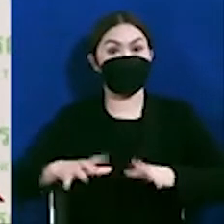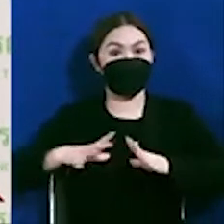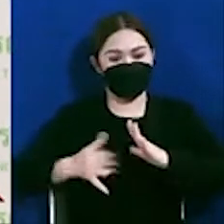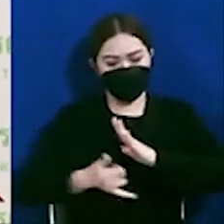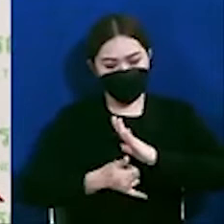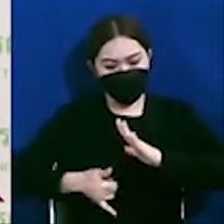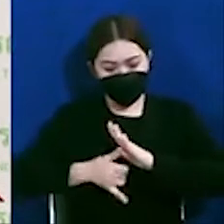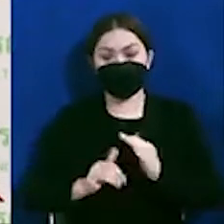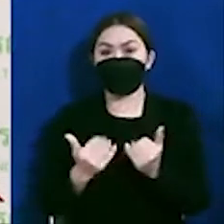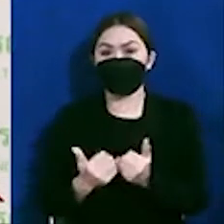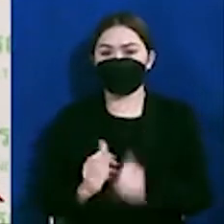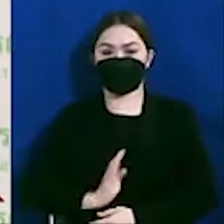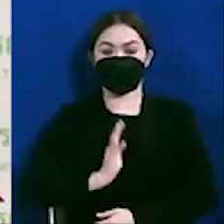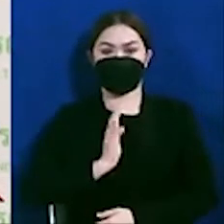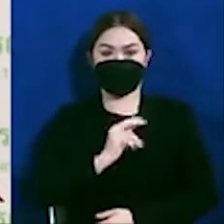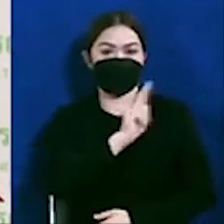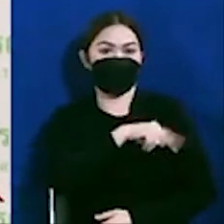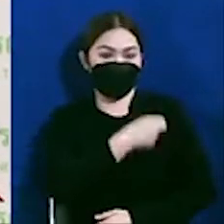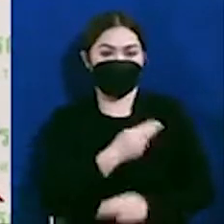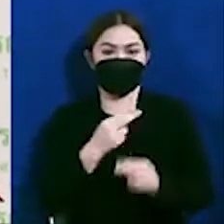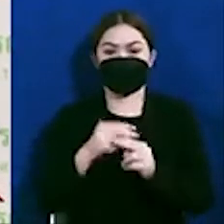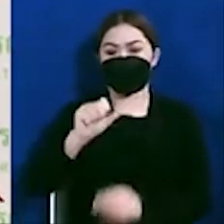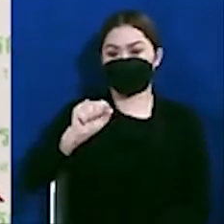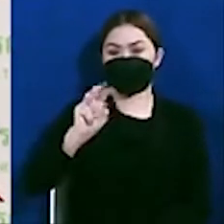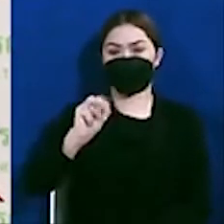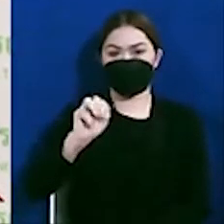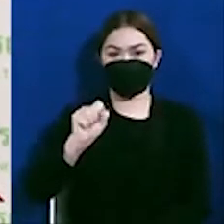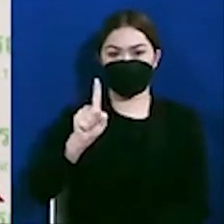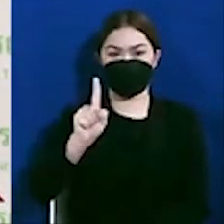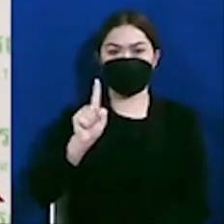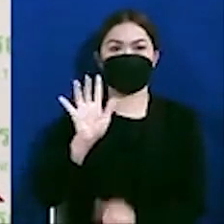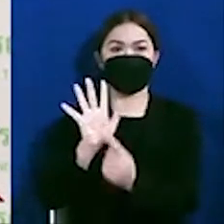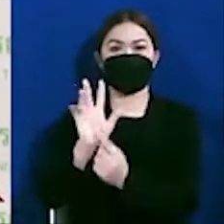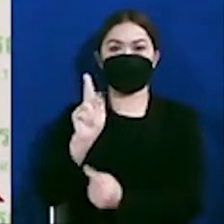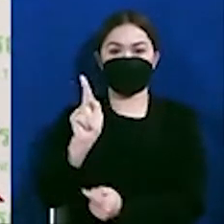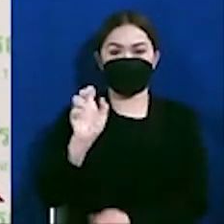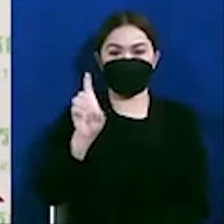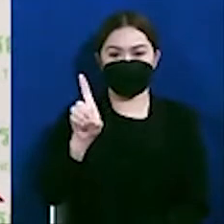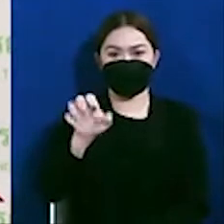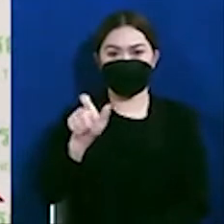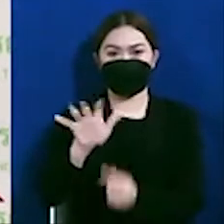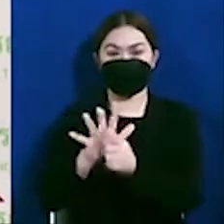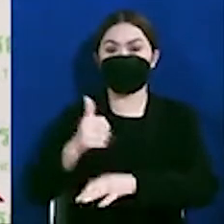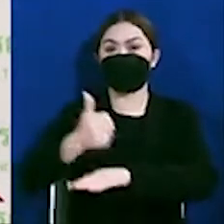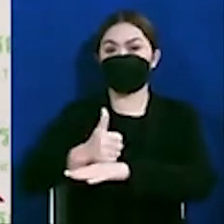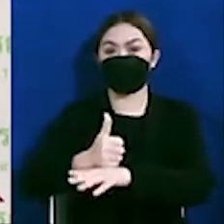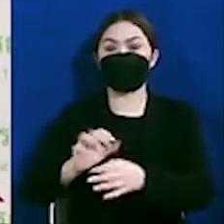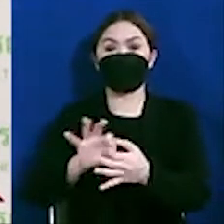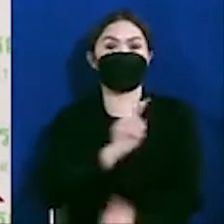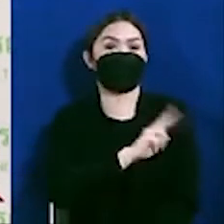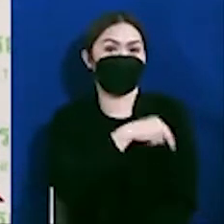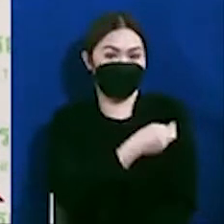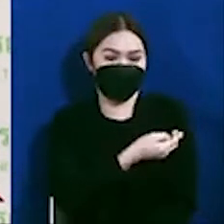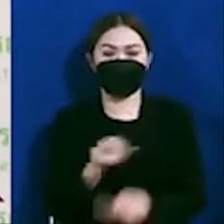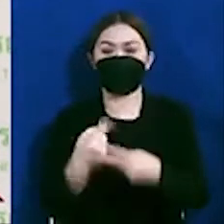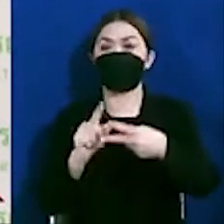และในวันนี้ครับเราได้รับเกียรติจากท่านนายแพทย์สมศักดิ์อะสินครับอธิบดีกรมการแพทย์และท่านหนึ่งครับนาย